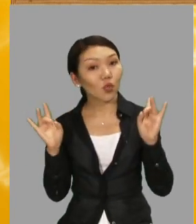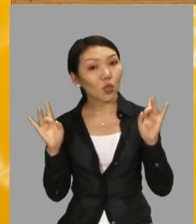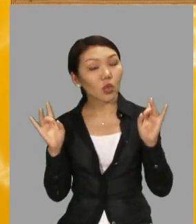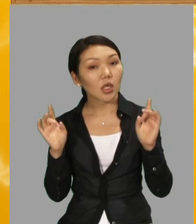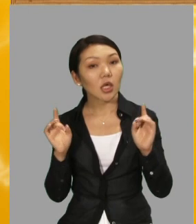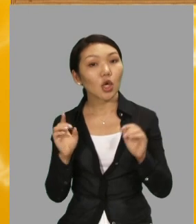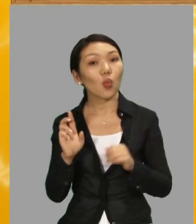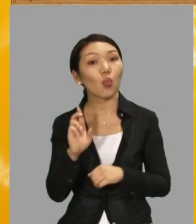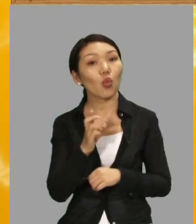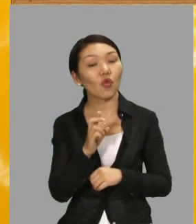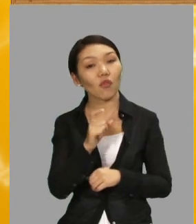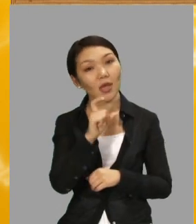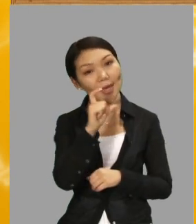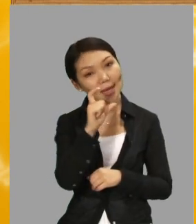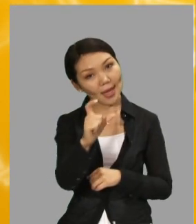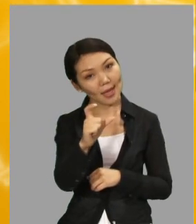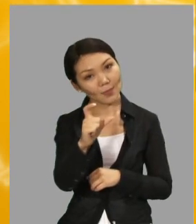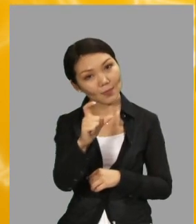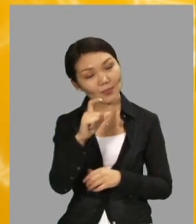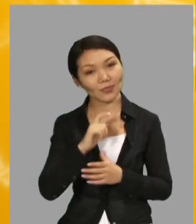и букве «Э».